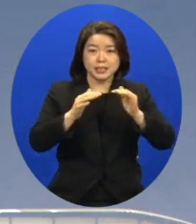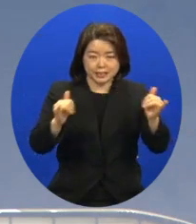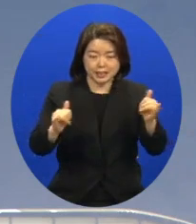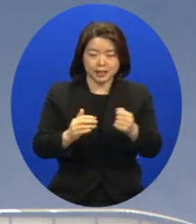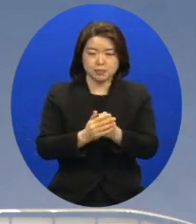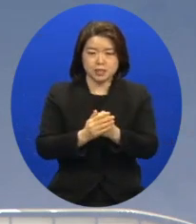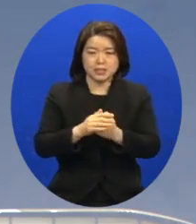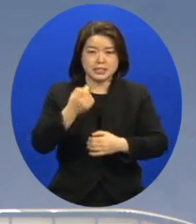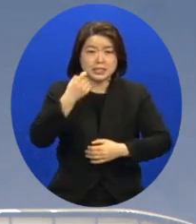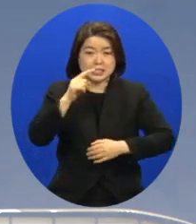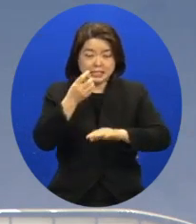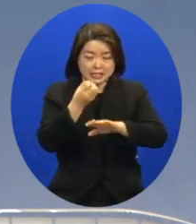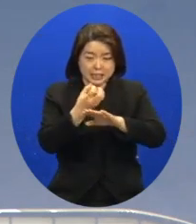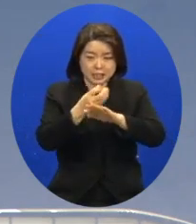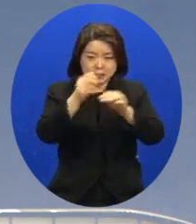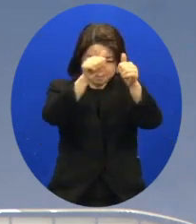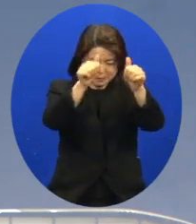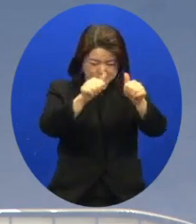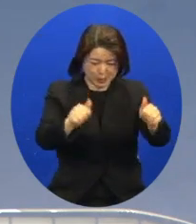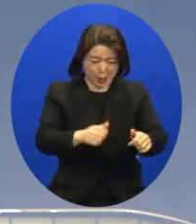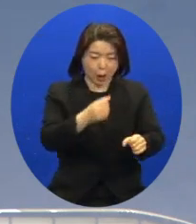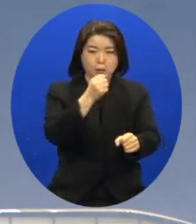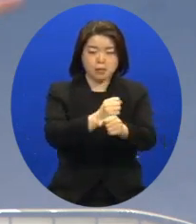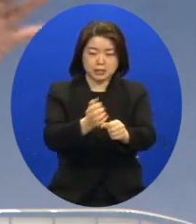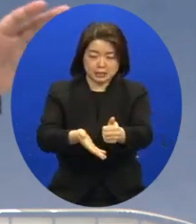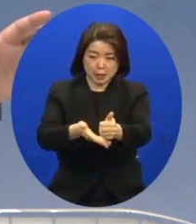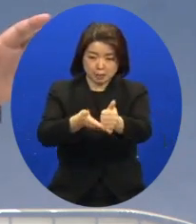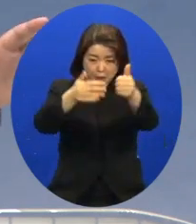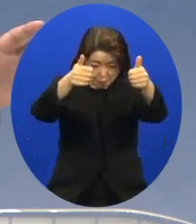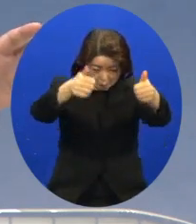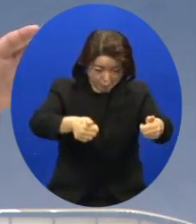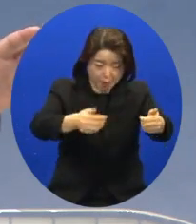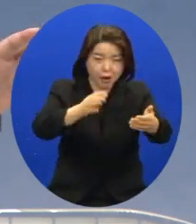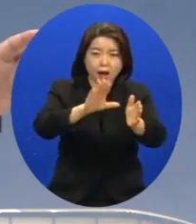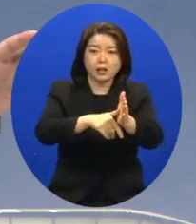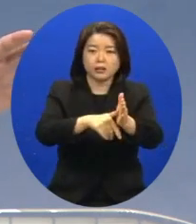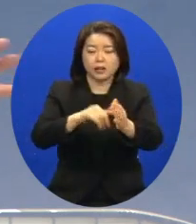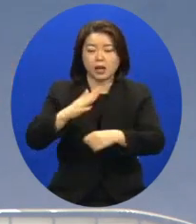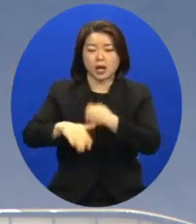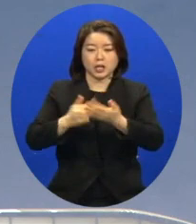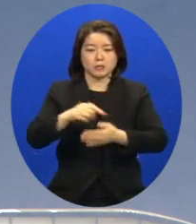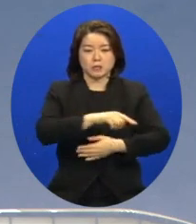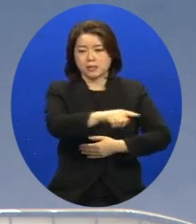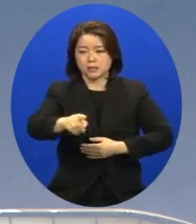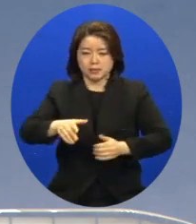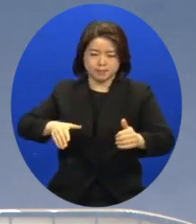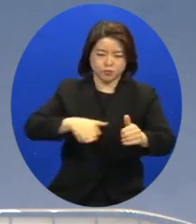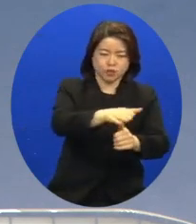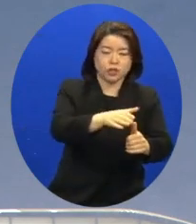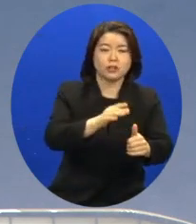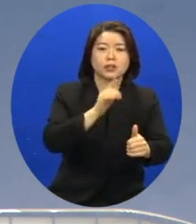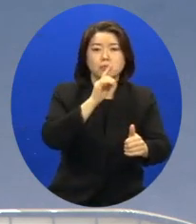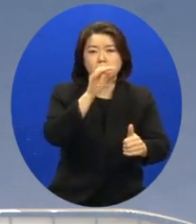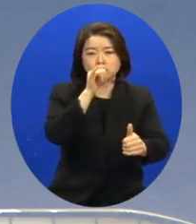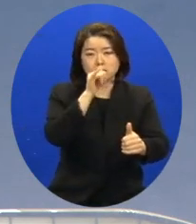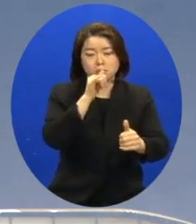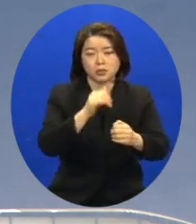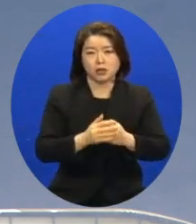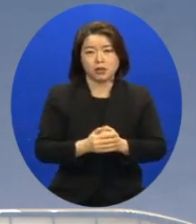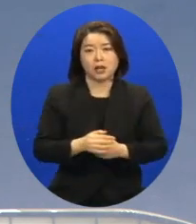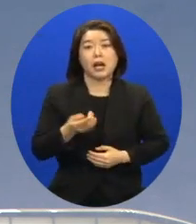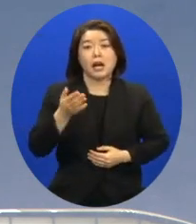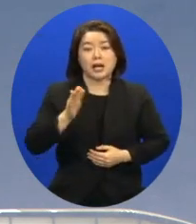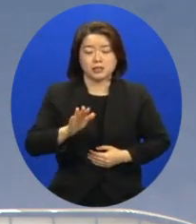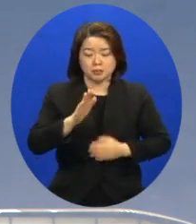금송아지를 만들어서 섬길 때 하나님께서 그들을 다 죽이겠다고 그랬습니다. 그때 모세가 하나님께